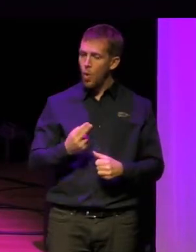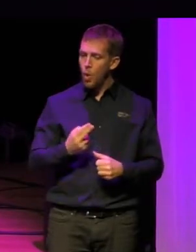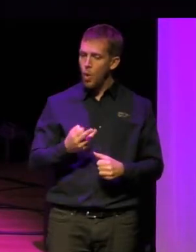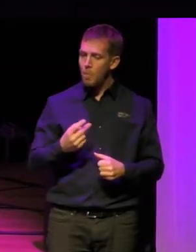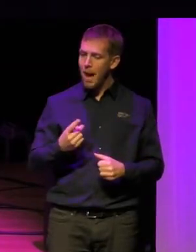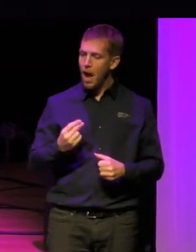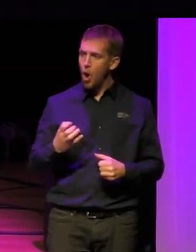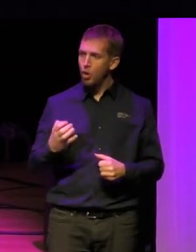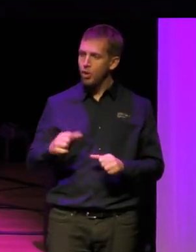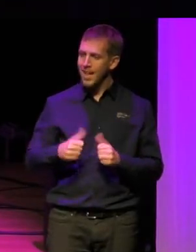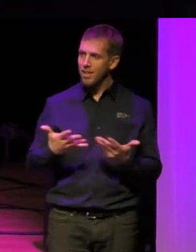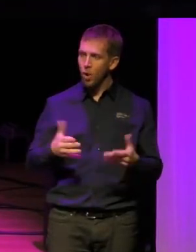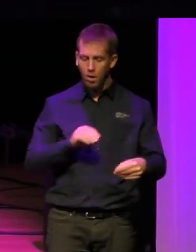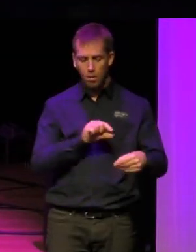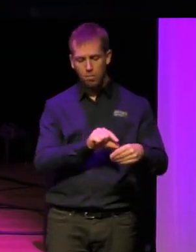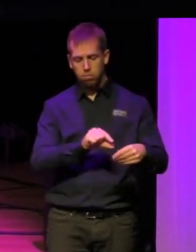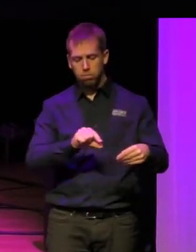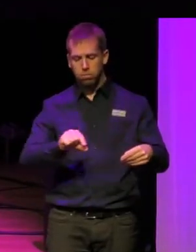dem? Vilka?